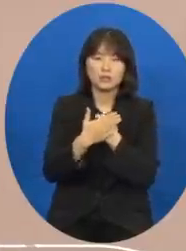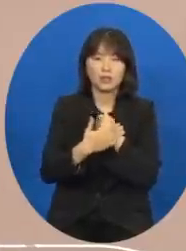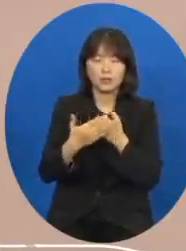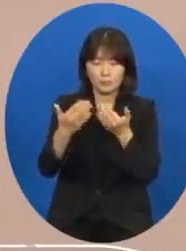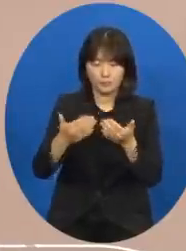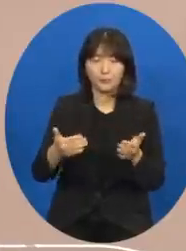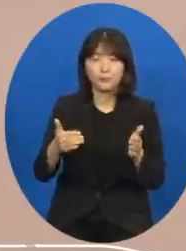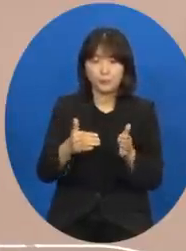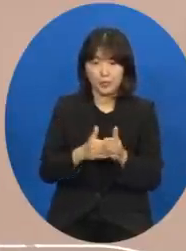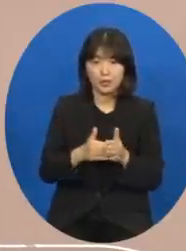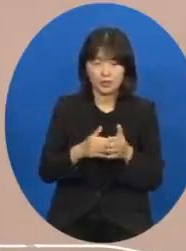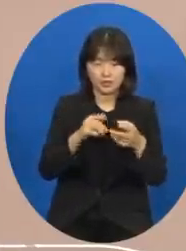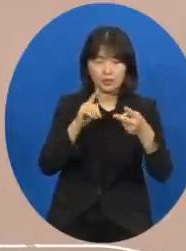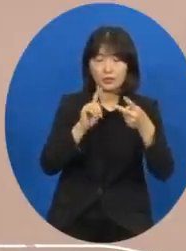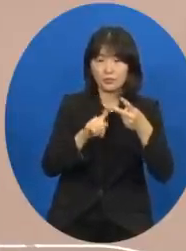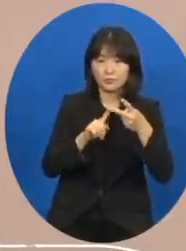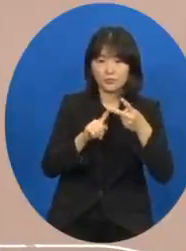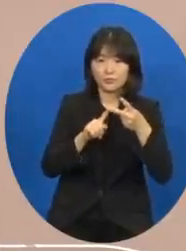두 번째는,